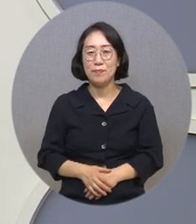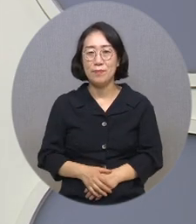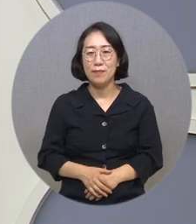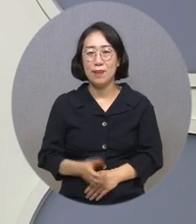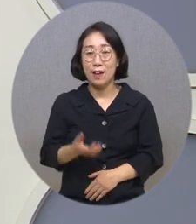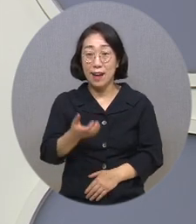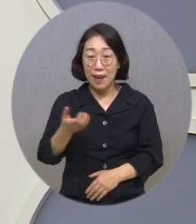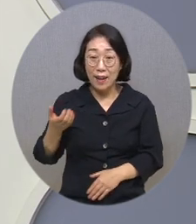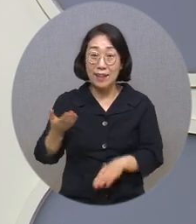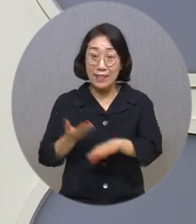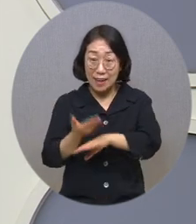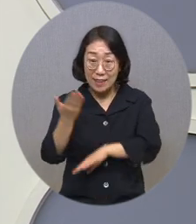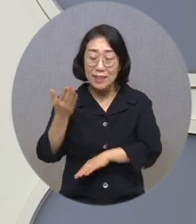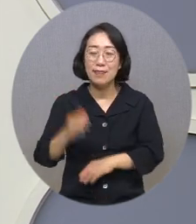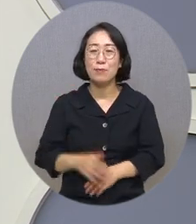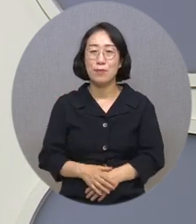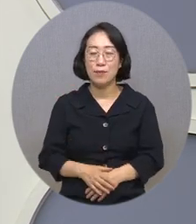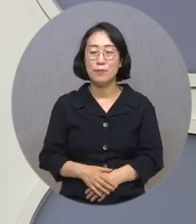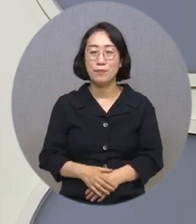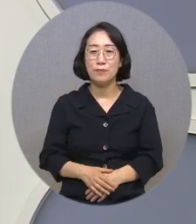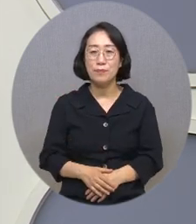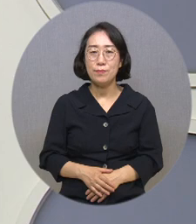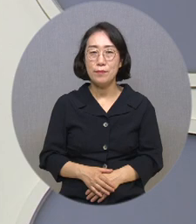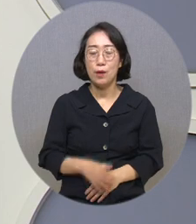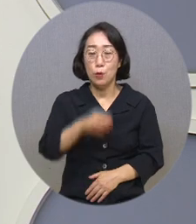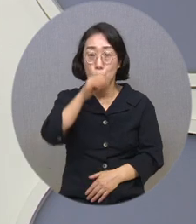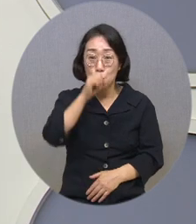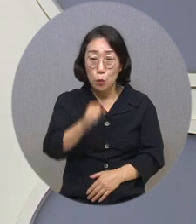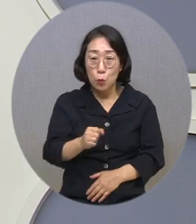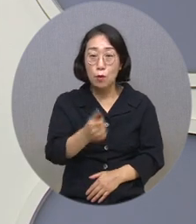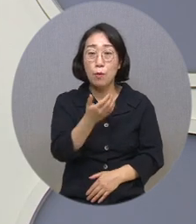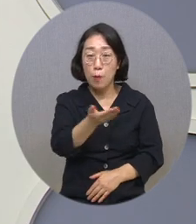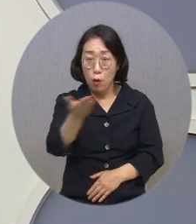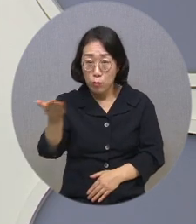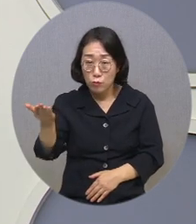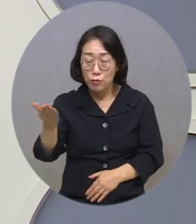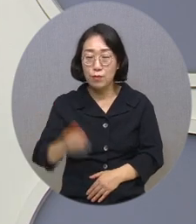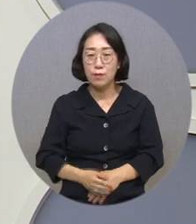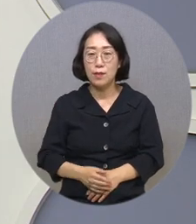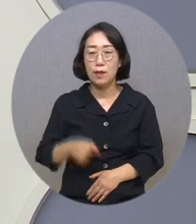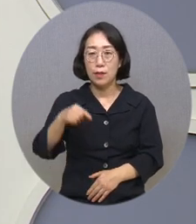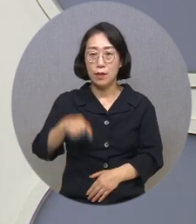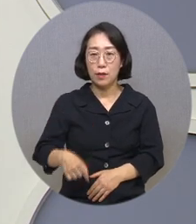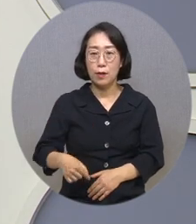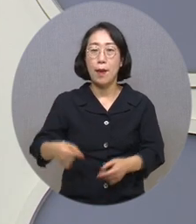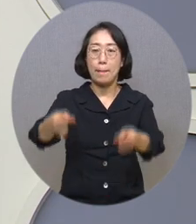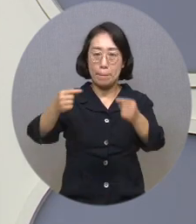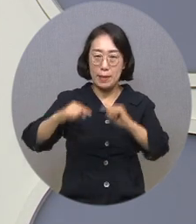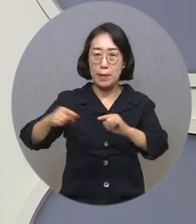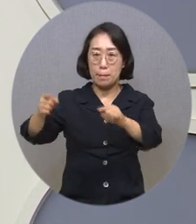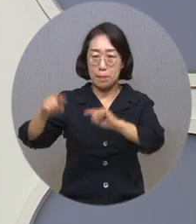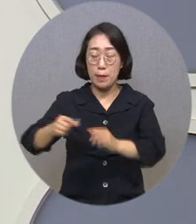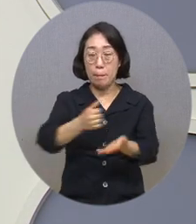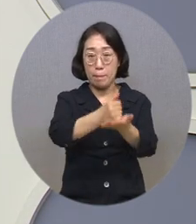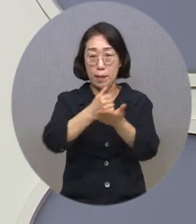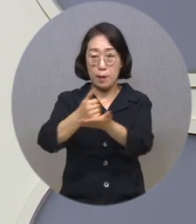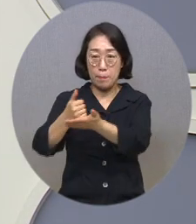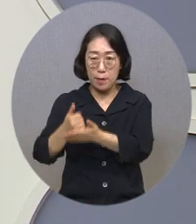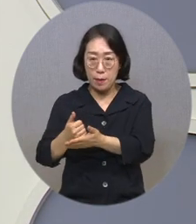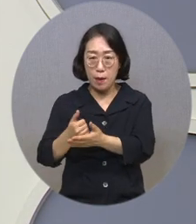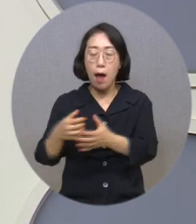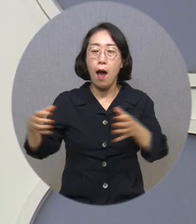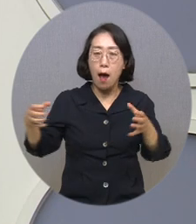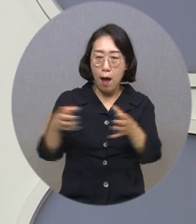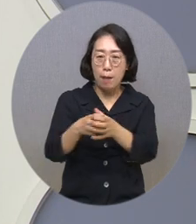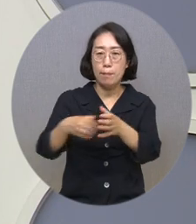김지혜 선생님처럼 또는 이제 우리 선생님처럼 이렇게 좋은 분들이 같이 대학 안에 조직 안에 섞여야 되거든요. 그래서 첫째는 이제